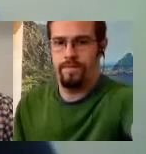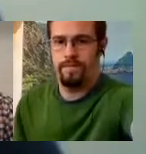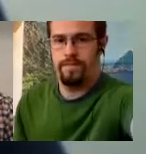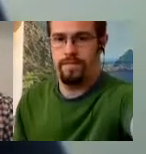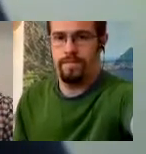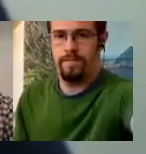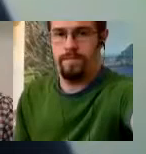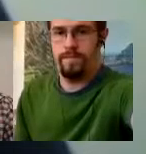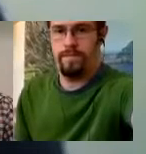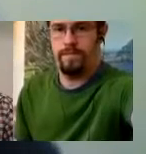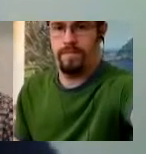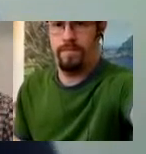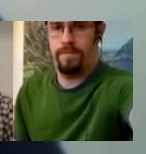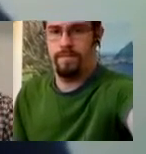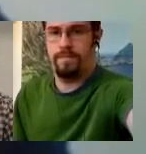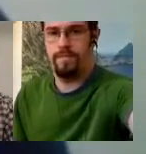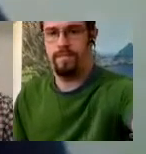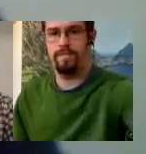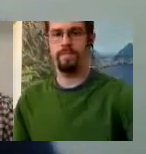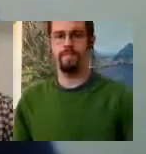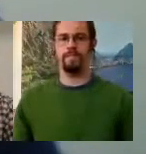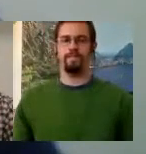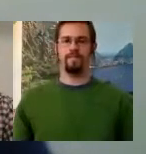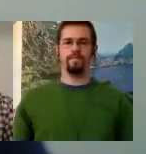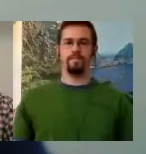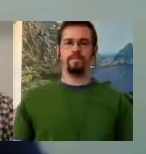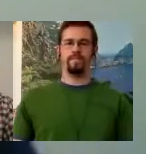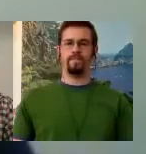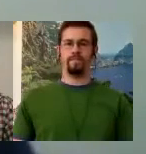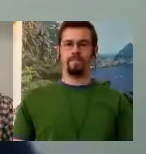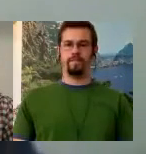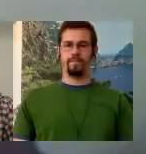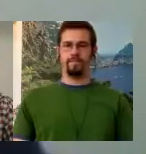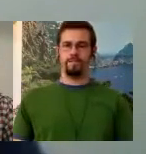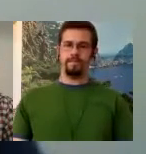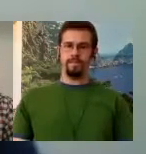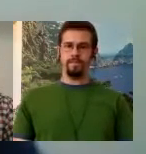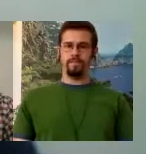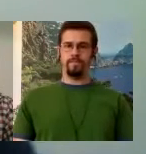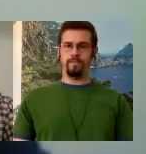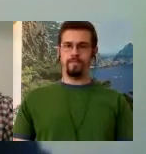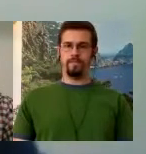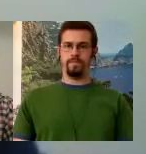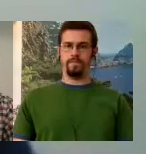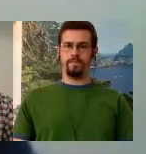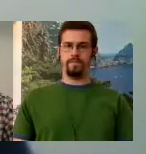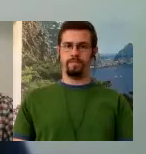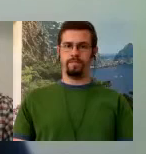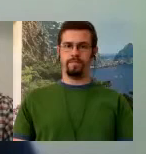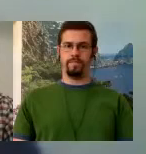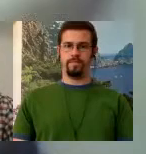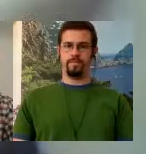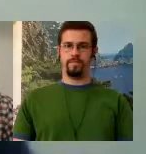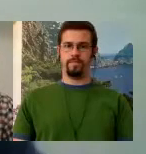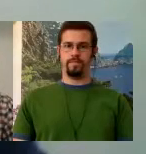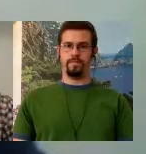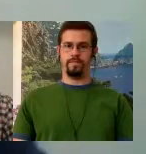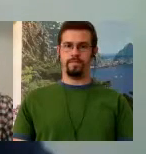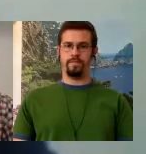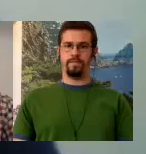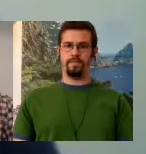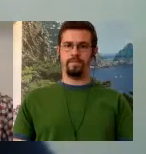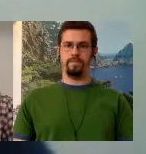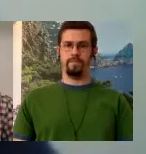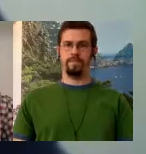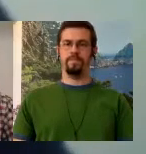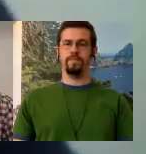بمفردهم دون مساعدة مني، وعندما أريد أن أفهمهم هذه الكلمة يقولوا لا لا لا أنا أفهم استطعت